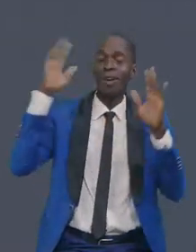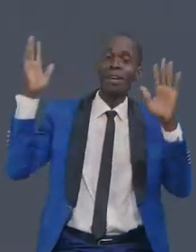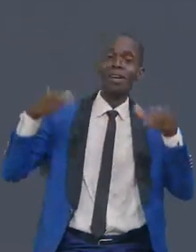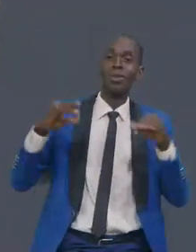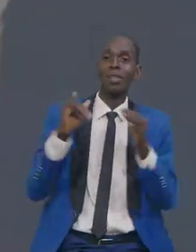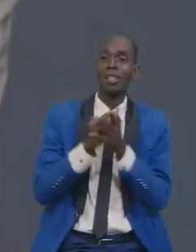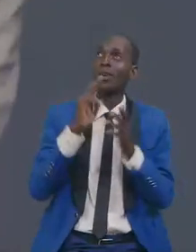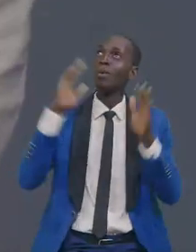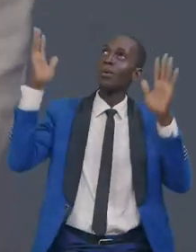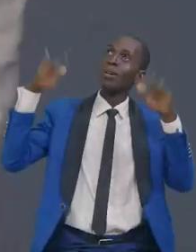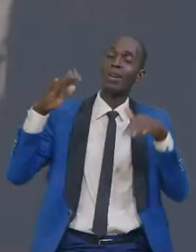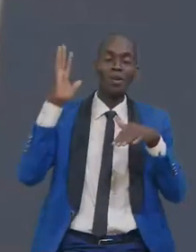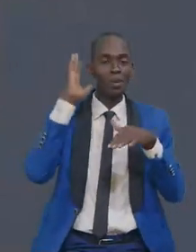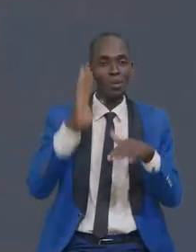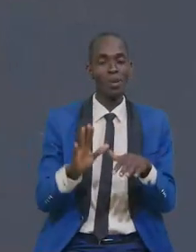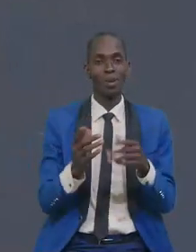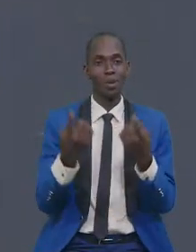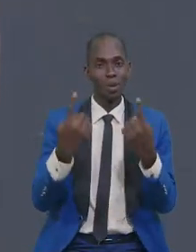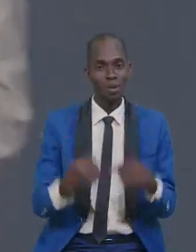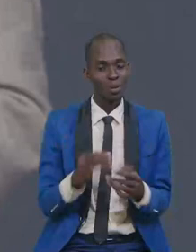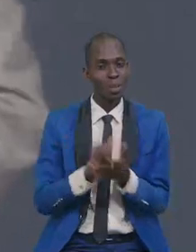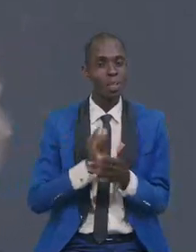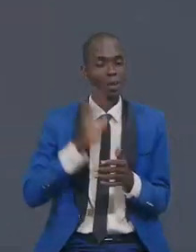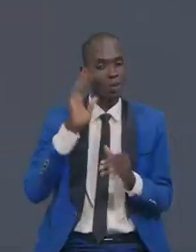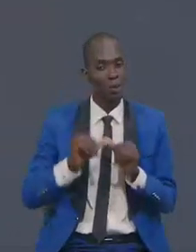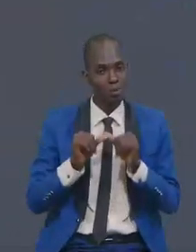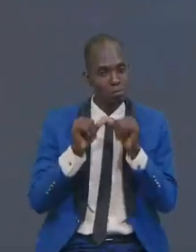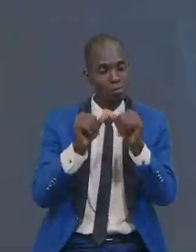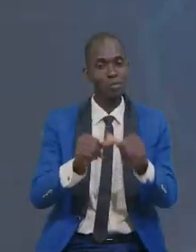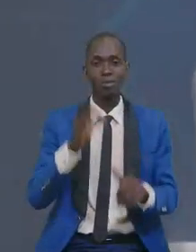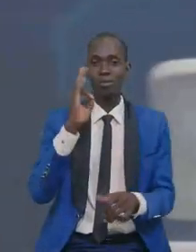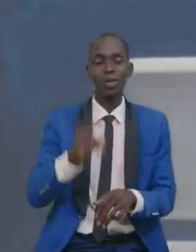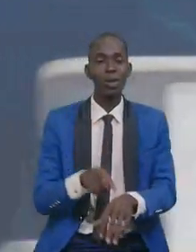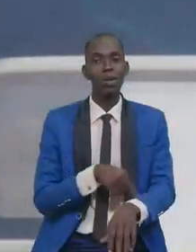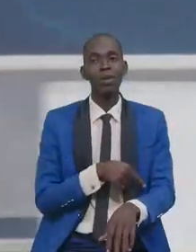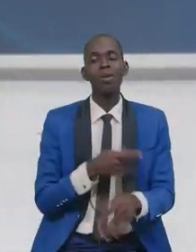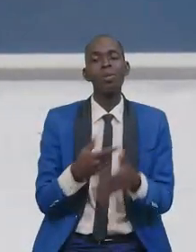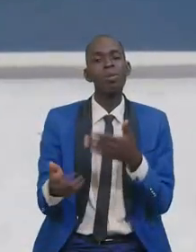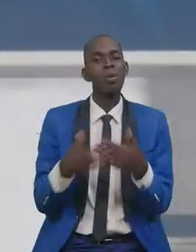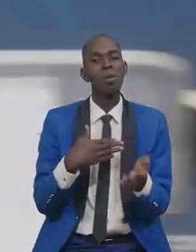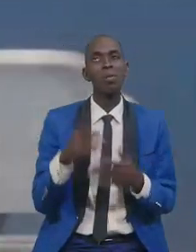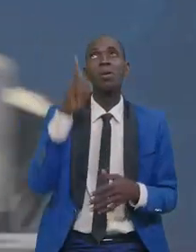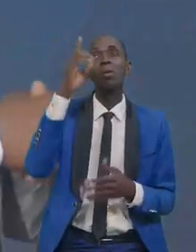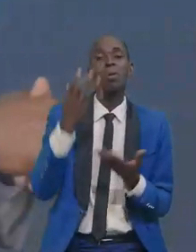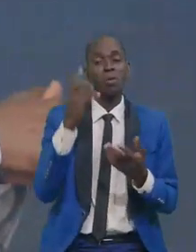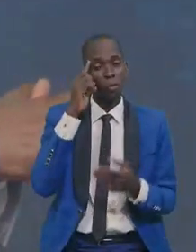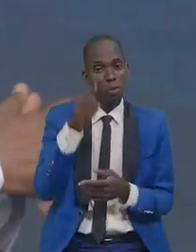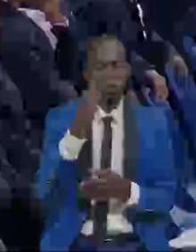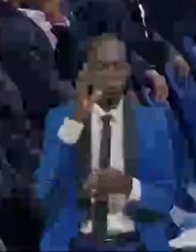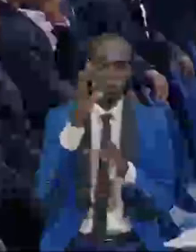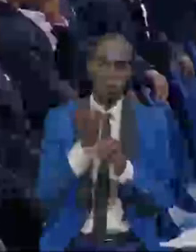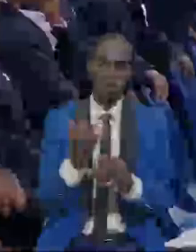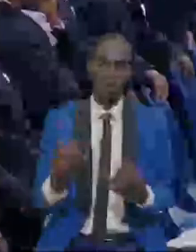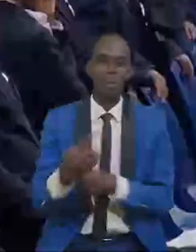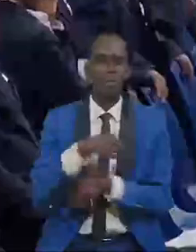pluie, pour que la pluie vienne, et je n'aurai pas écouté mon message. Quel que soit ce que Dieu veut pour vous, vous